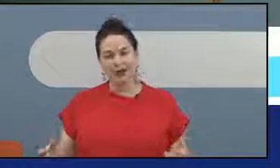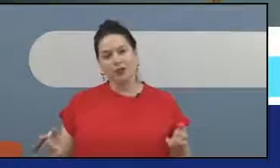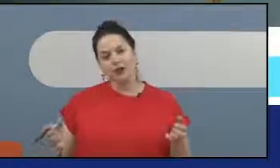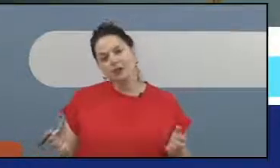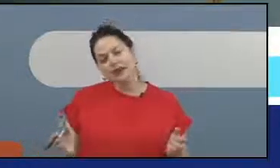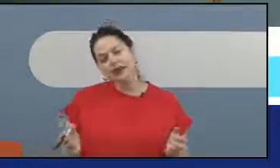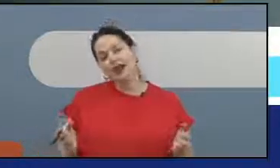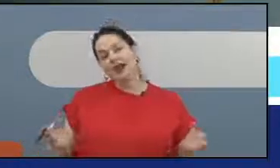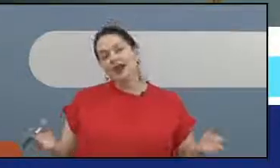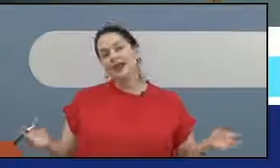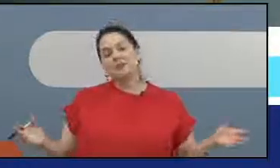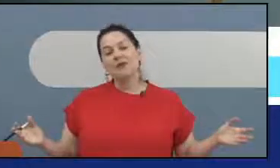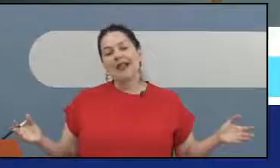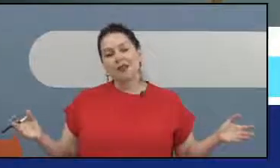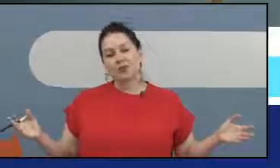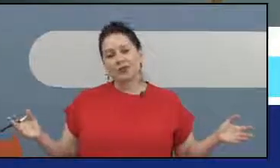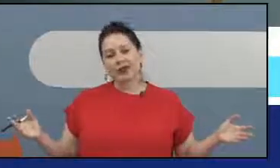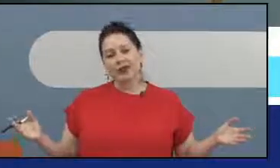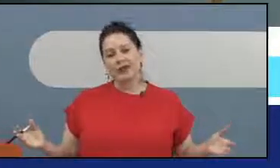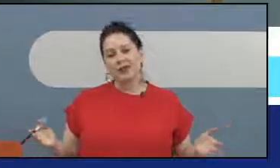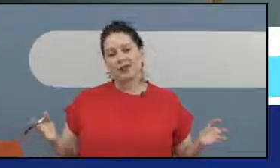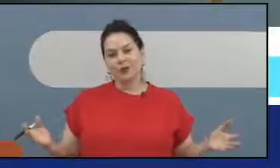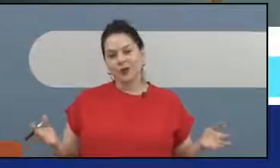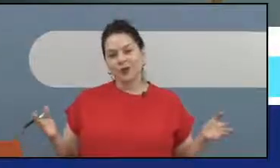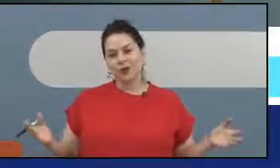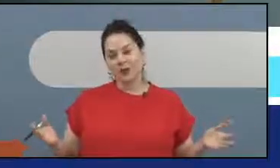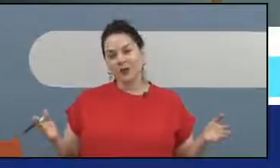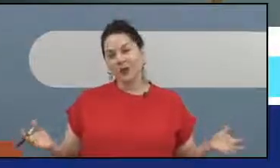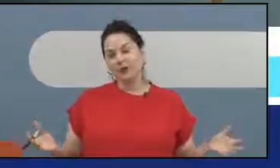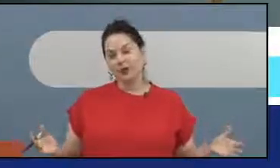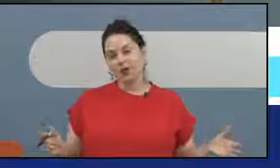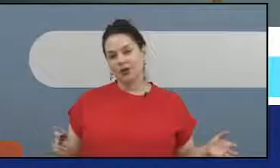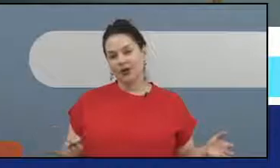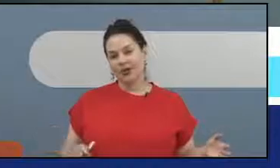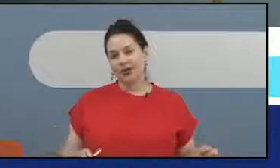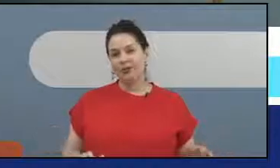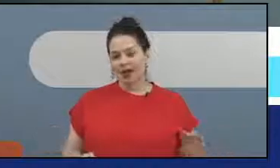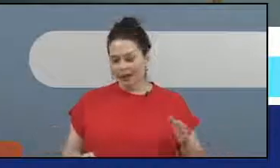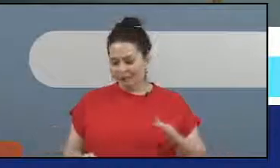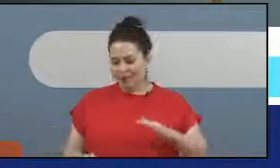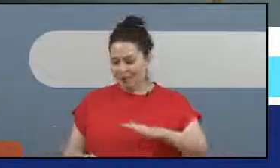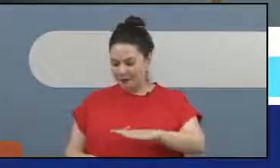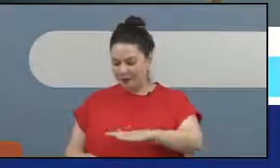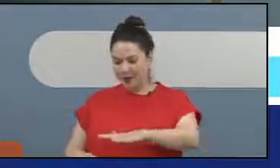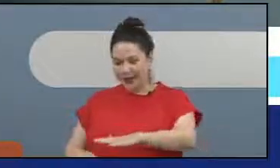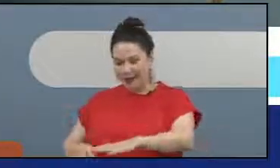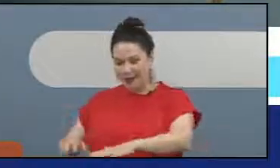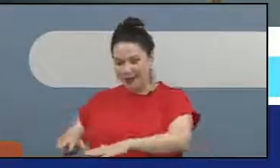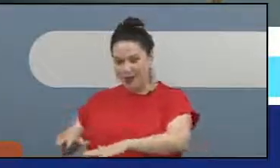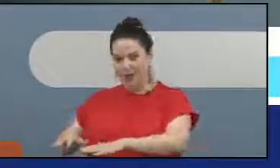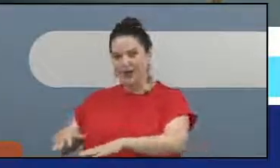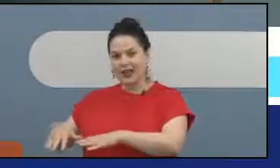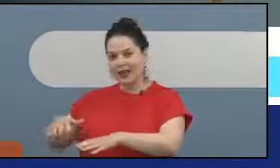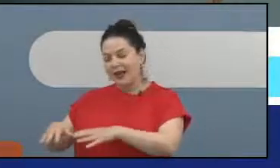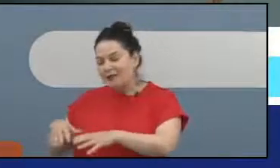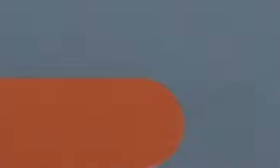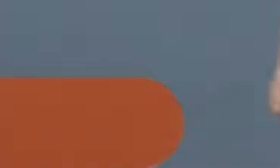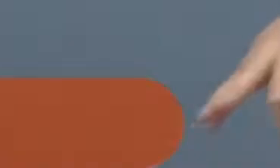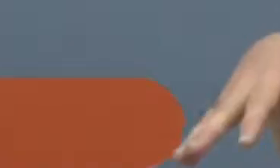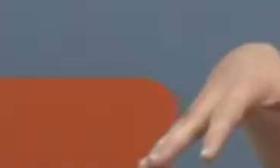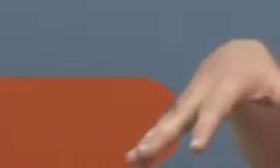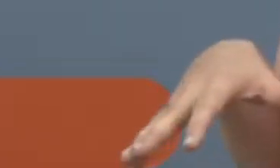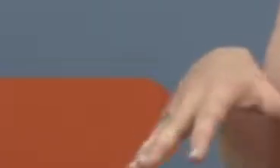על משהו, כי אנחנו באמת בני תמותה, יצורים אנושיים עם מגבלות של בני אדם. ובמקביל לכל הדוגמאות